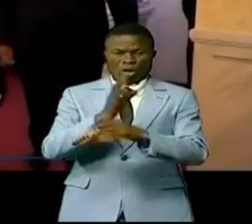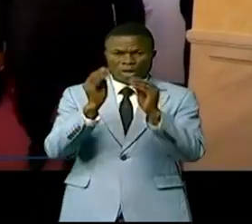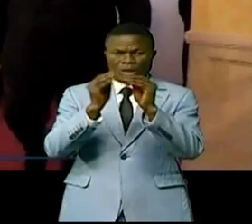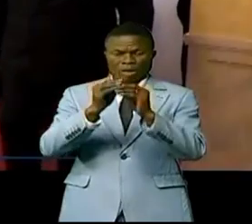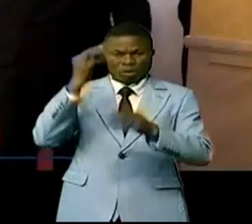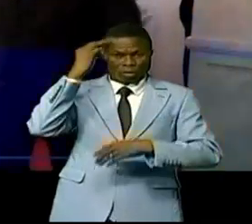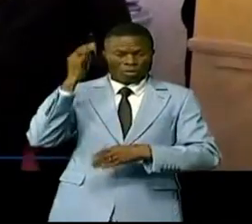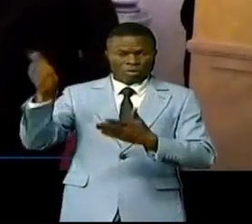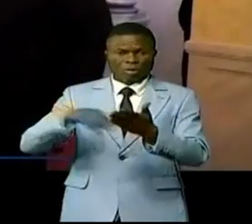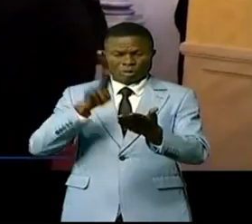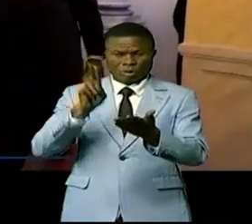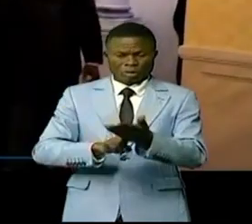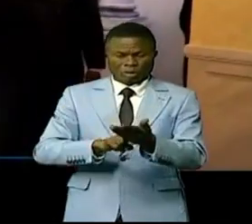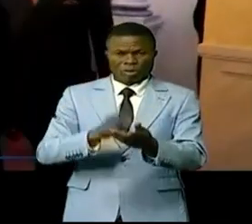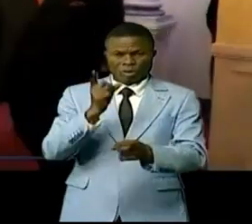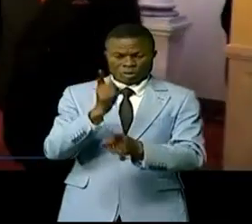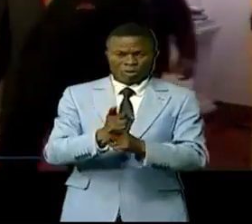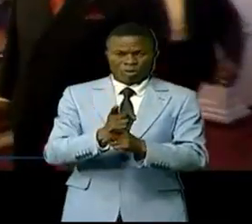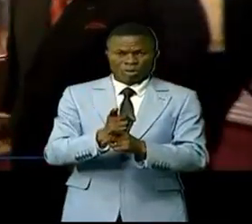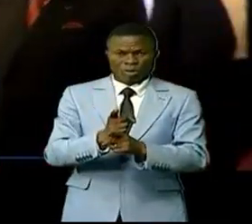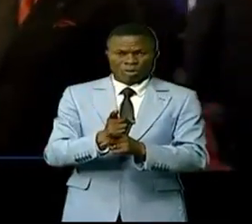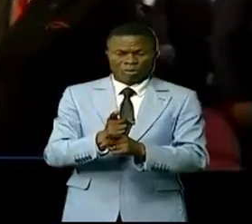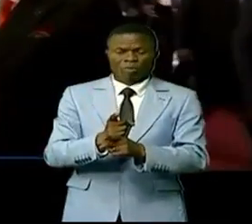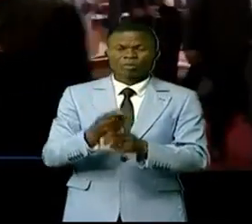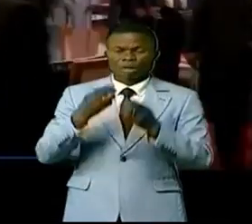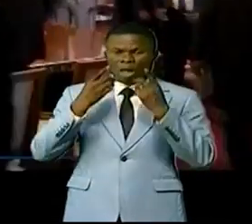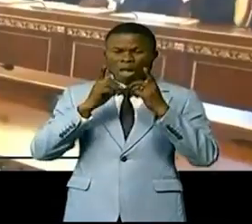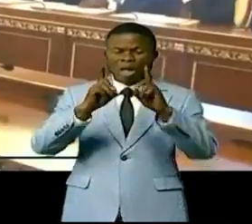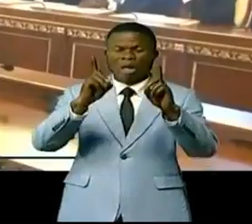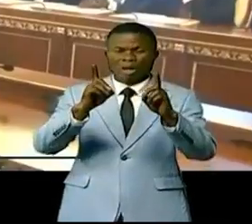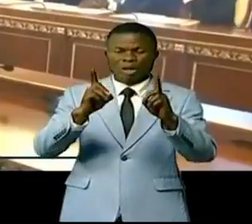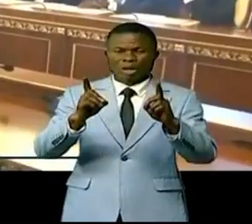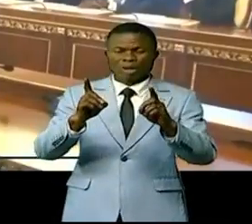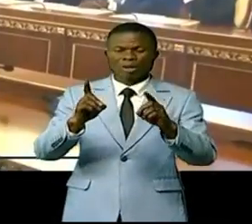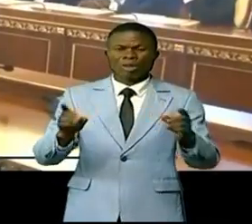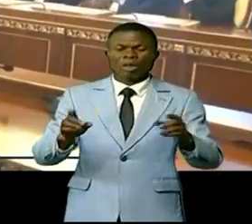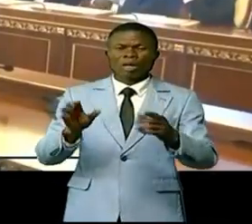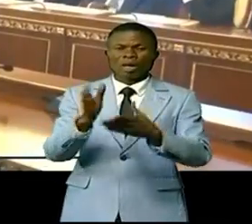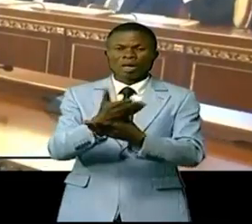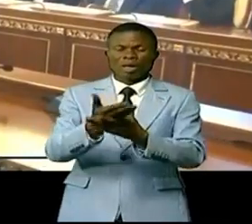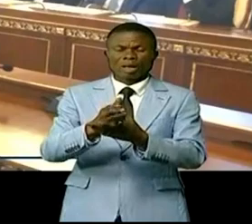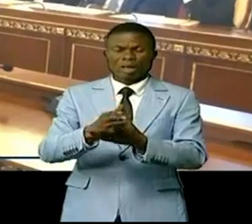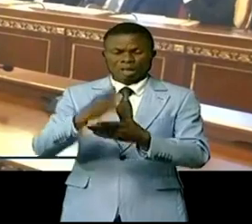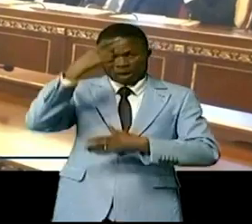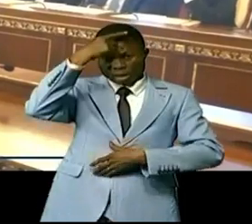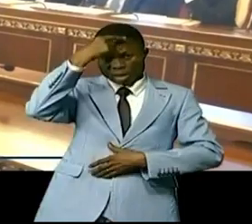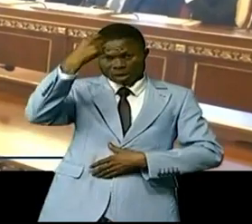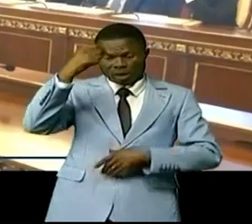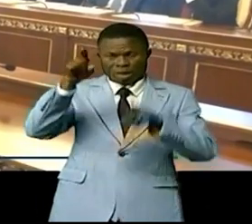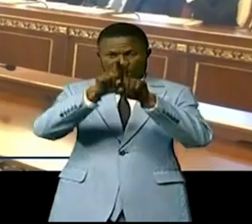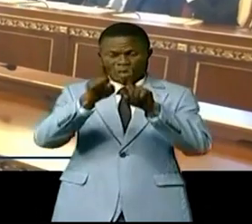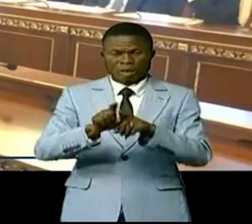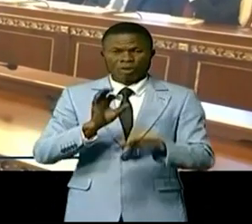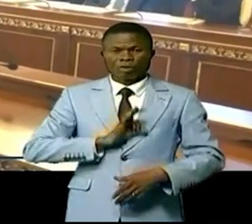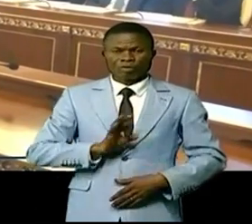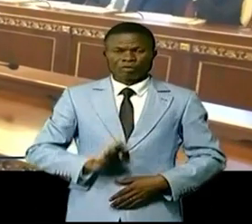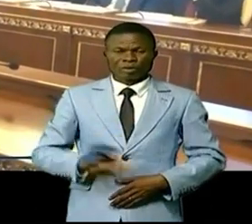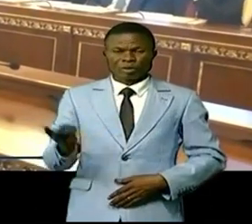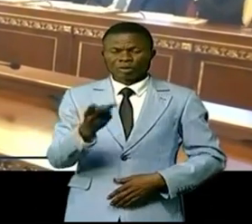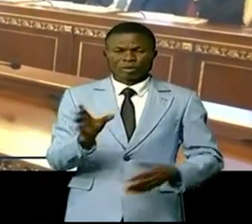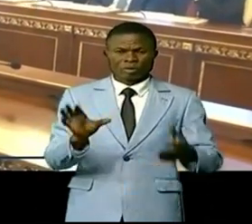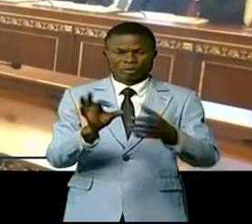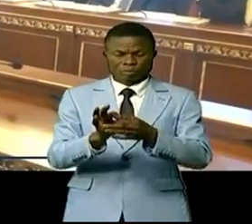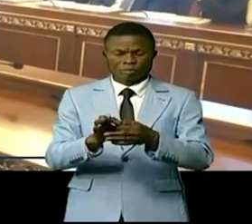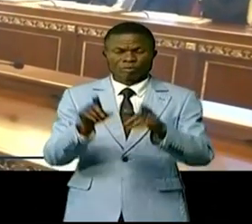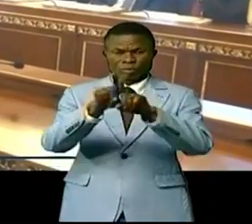la signature proprement dite de la déclaration conjointe entre Félix Tshisekedi et Sassou Nguesso, mais